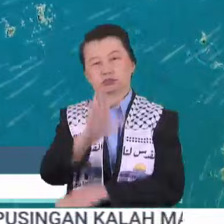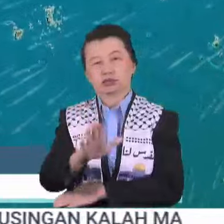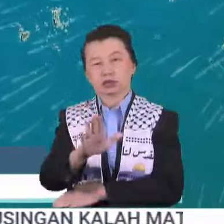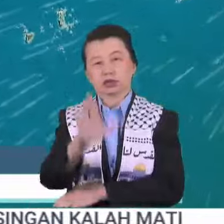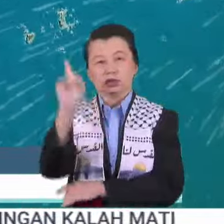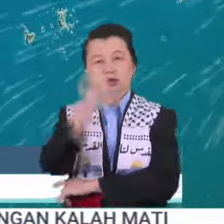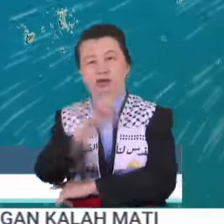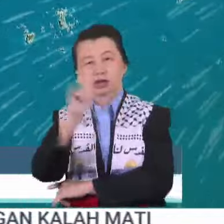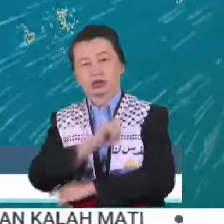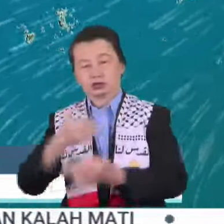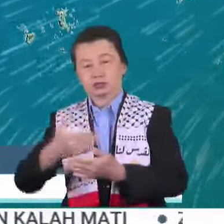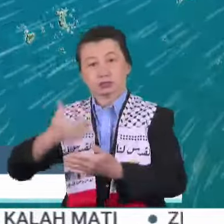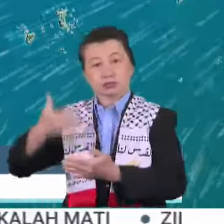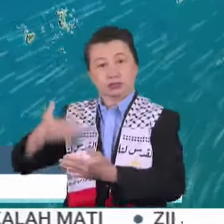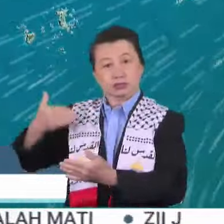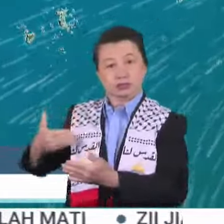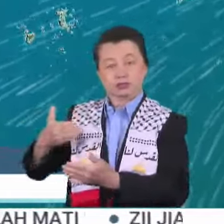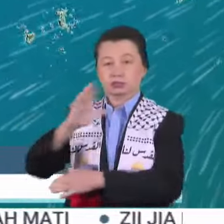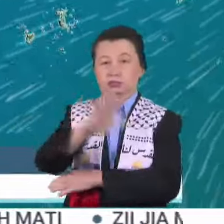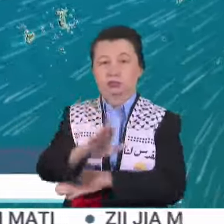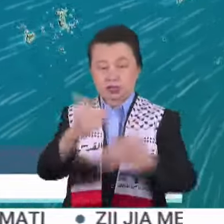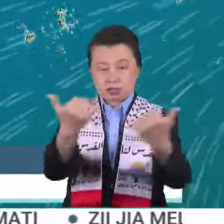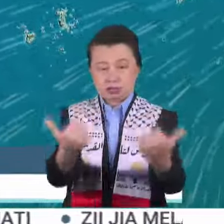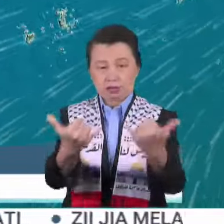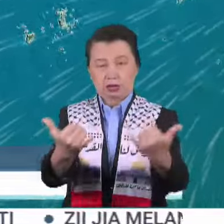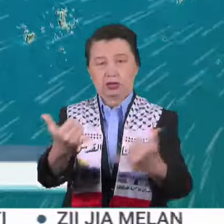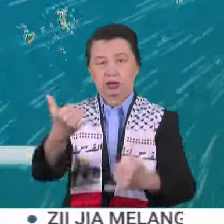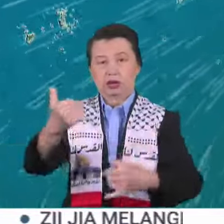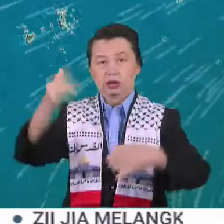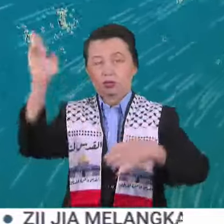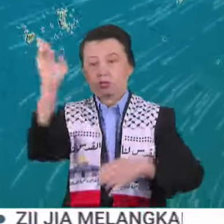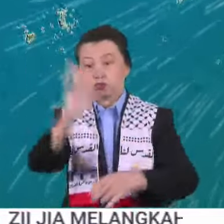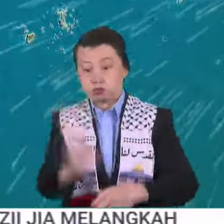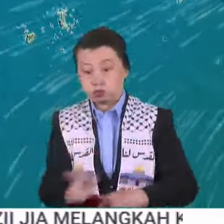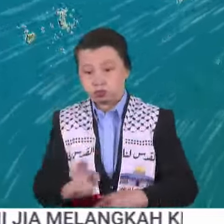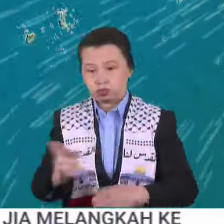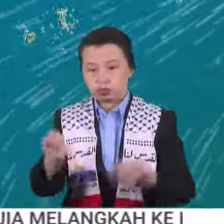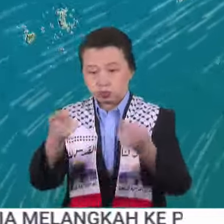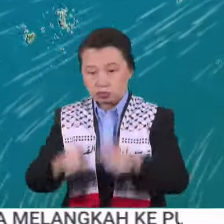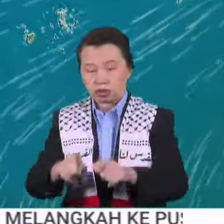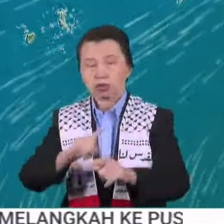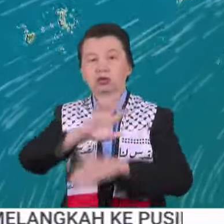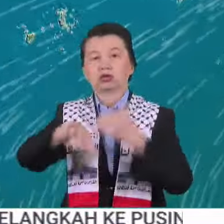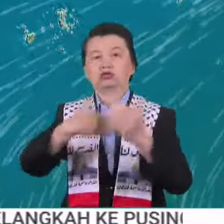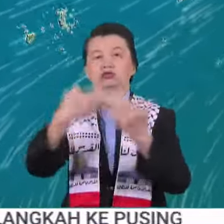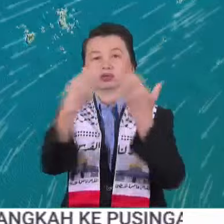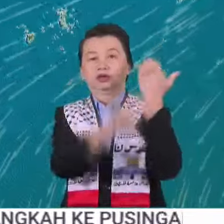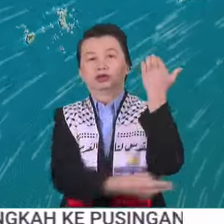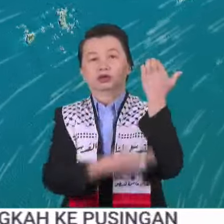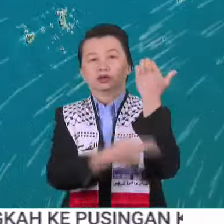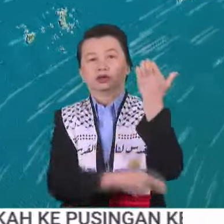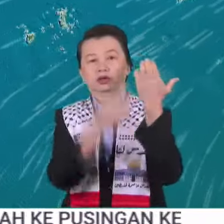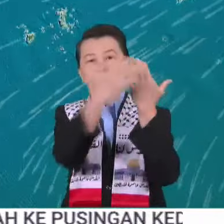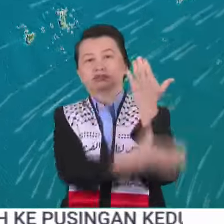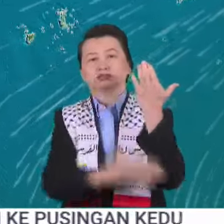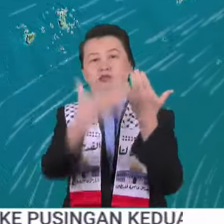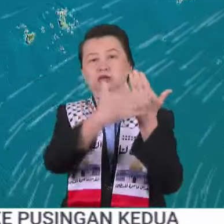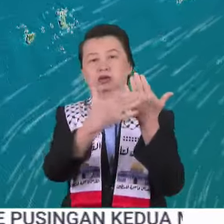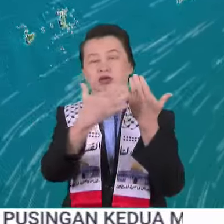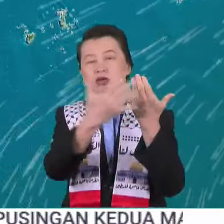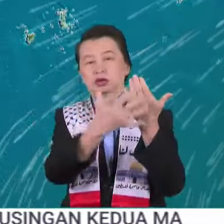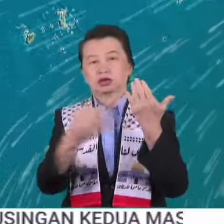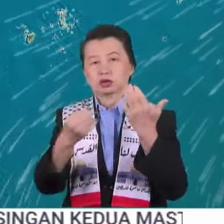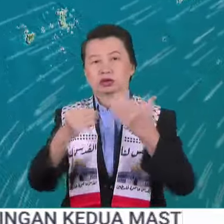pada hari-hari yang sebelumnya, pada petang ini ribu petir dilihat turut berlaku di hampir ke semua negeri di sekitar Semenanjung dan